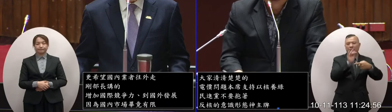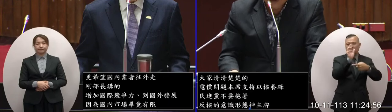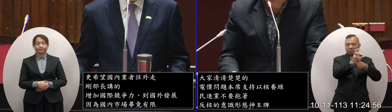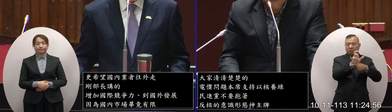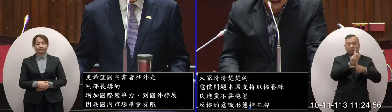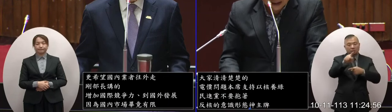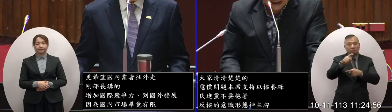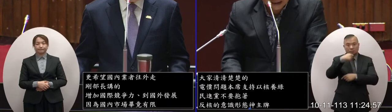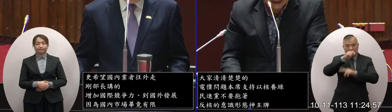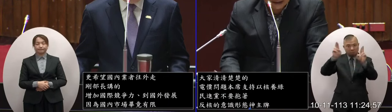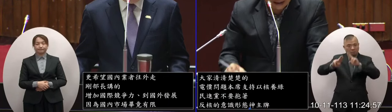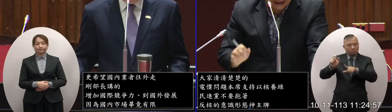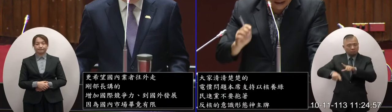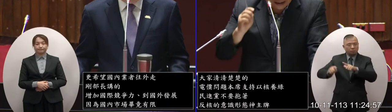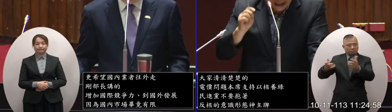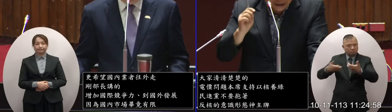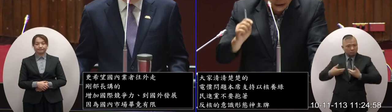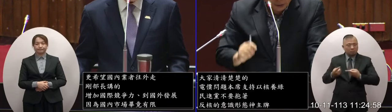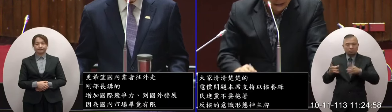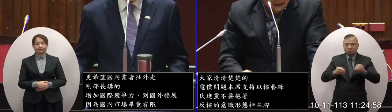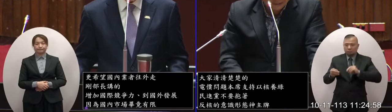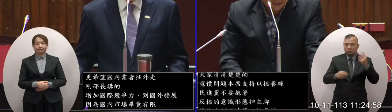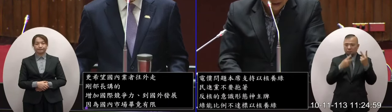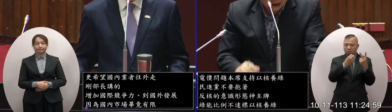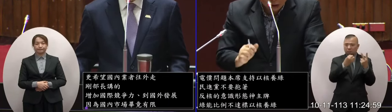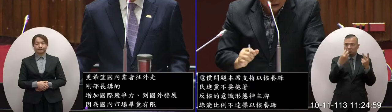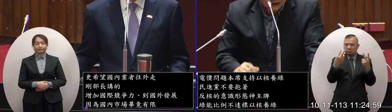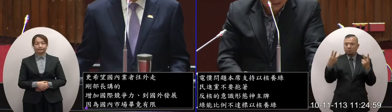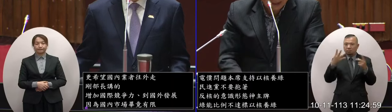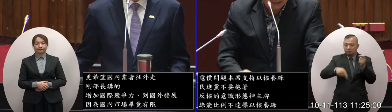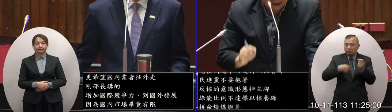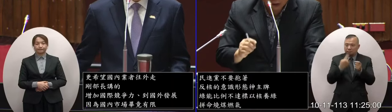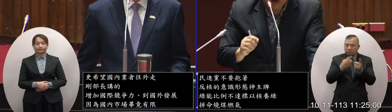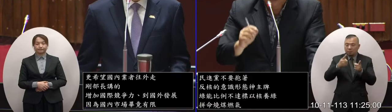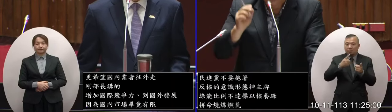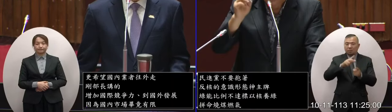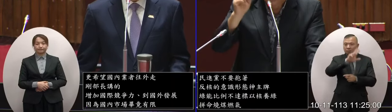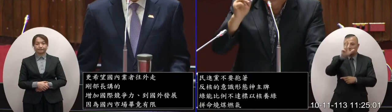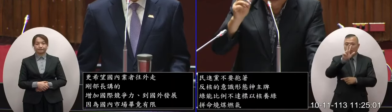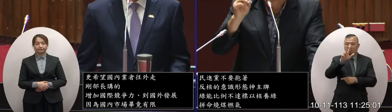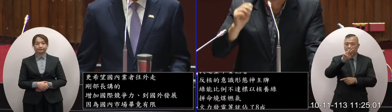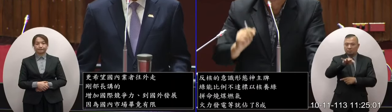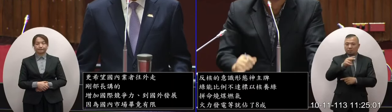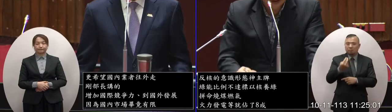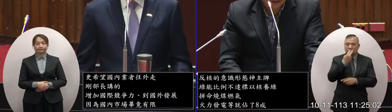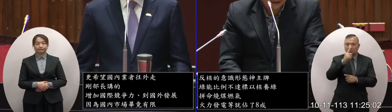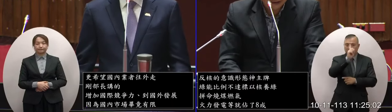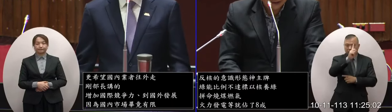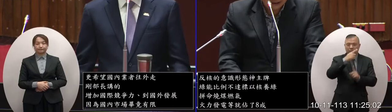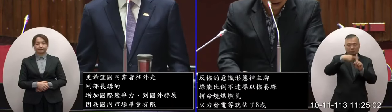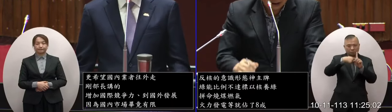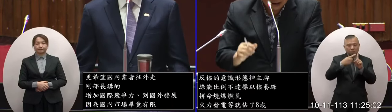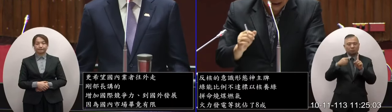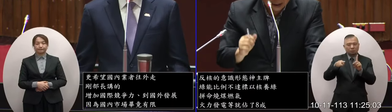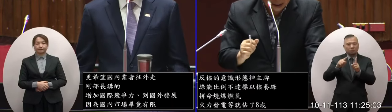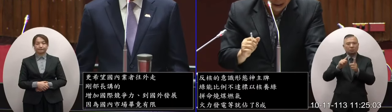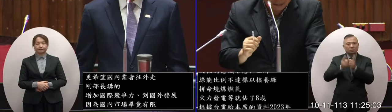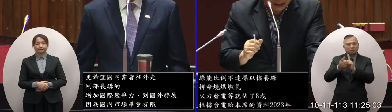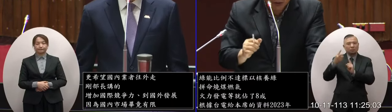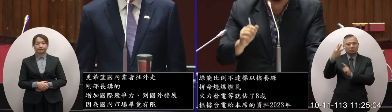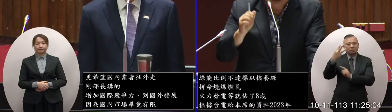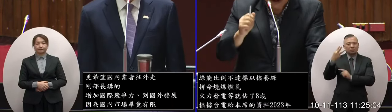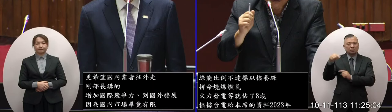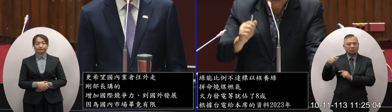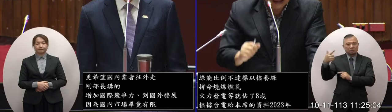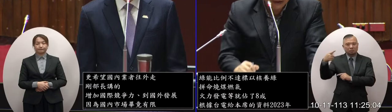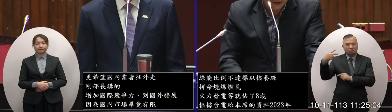资料，2023年呐、啊，燃气发电的购电成本每度是3.62元。哦，核能